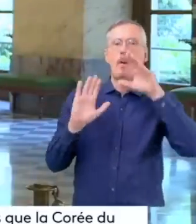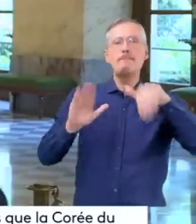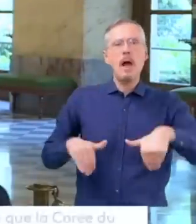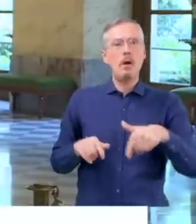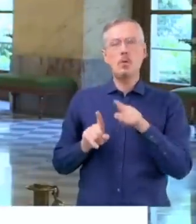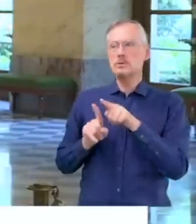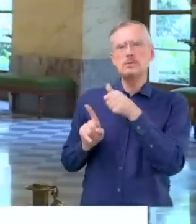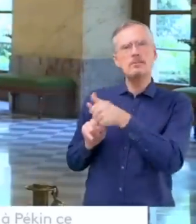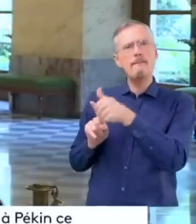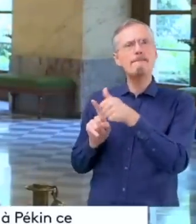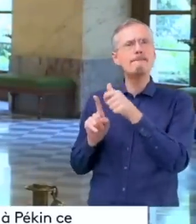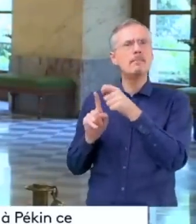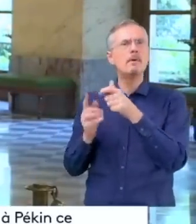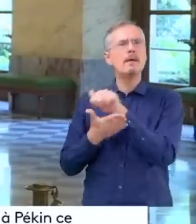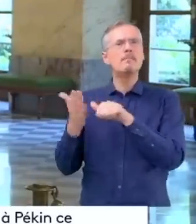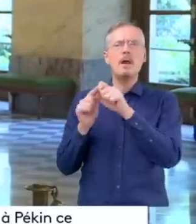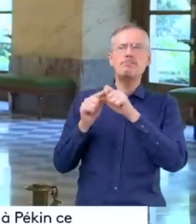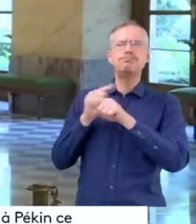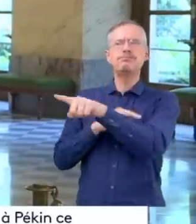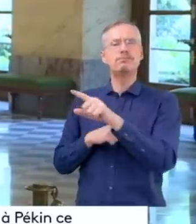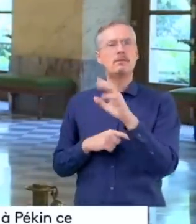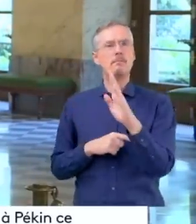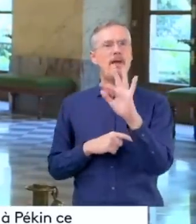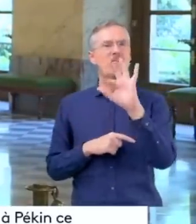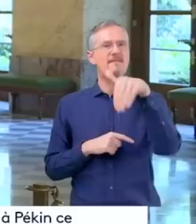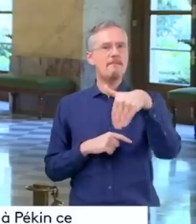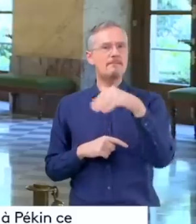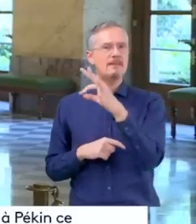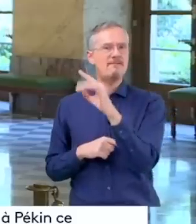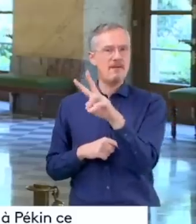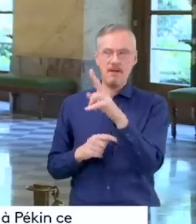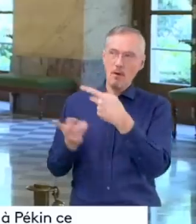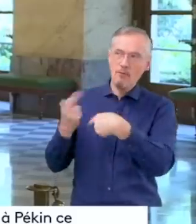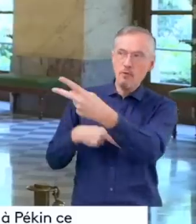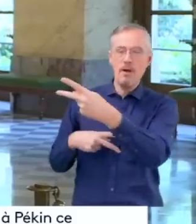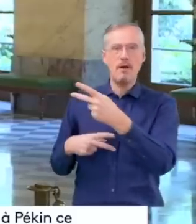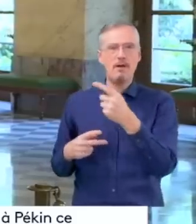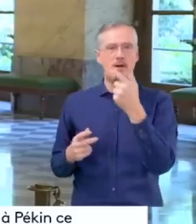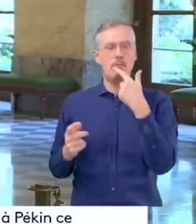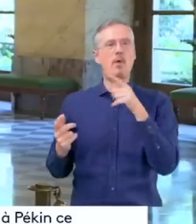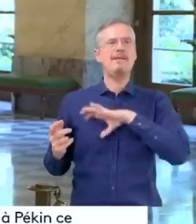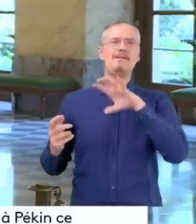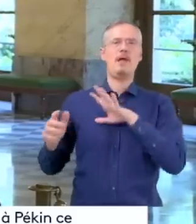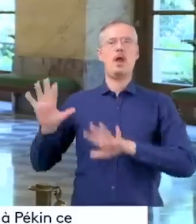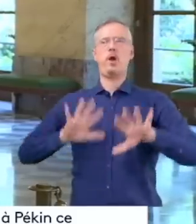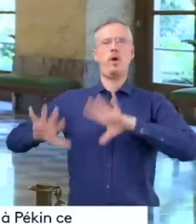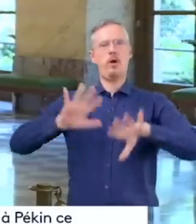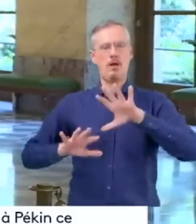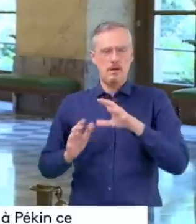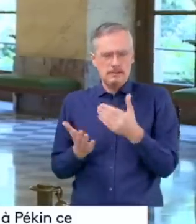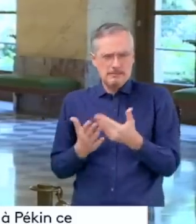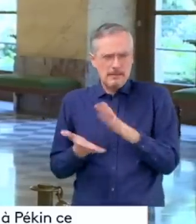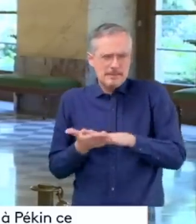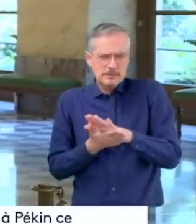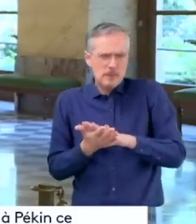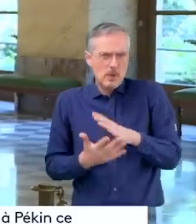TV, qui a participé directement à sa campagne de dédiabolisation et pour faire croire qu'il n'avait pas tenu des propos racistes. Donc c'est un scandale.